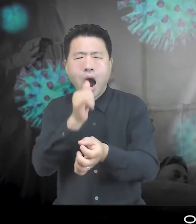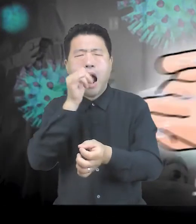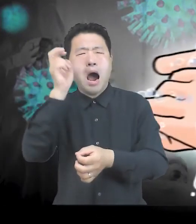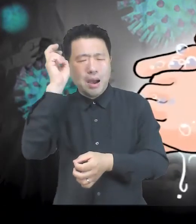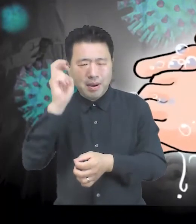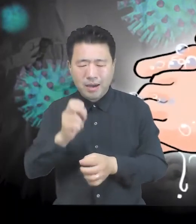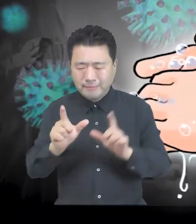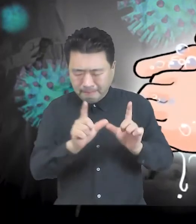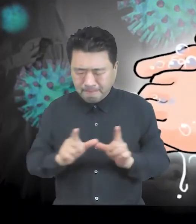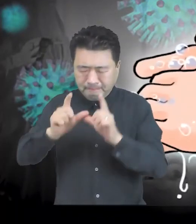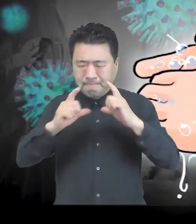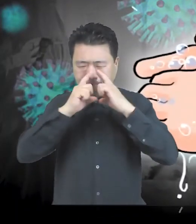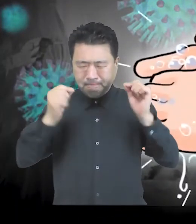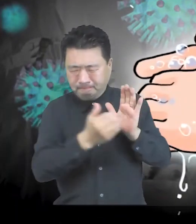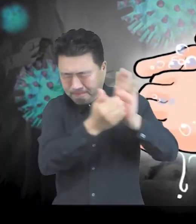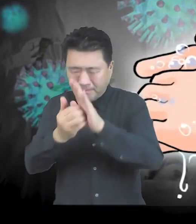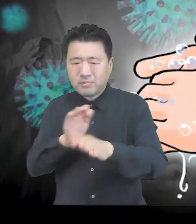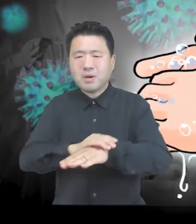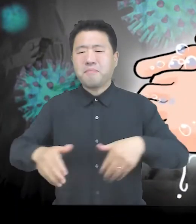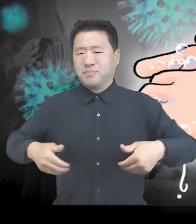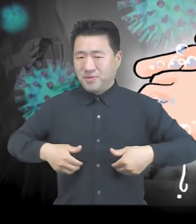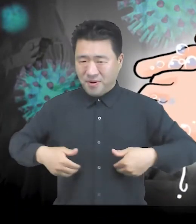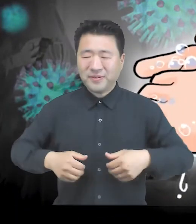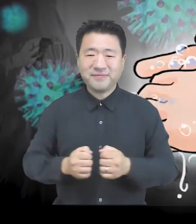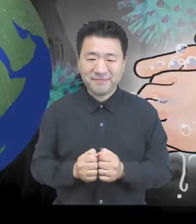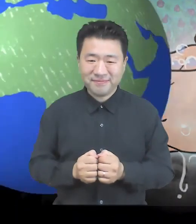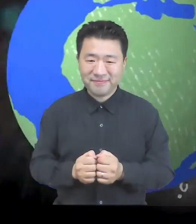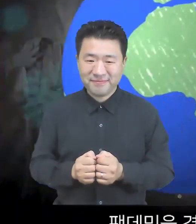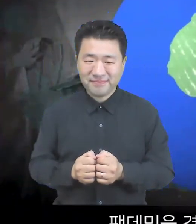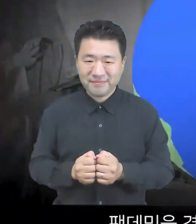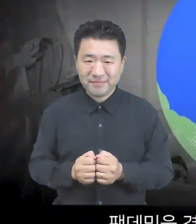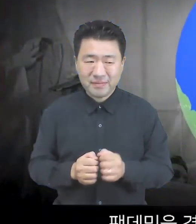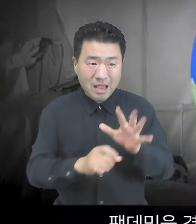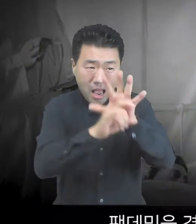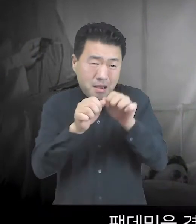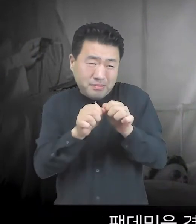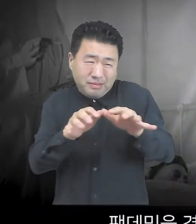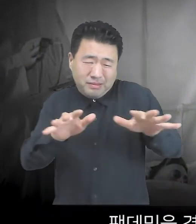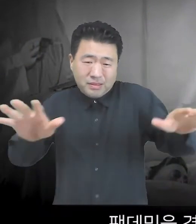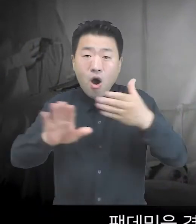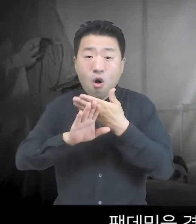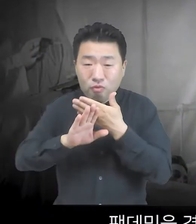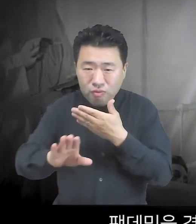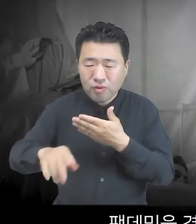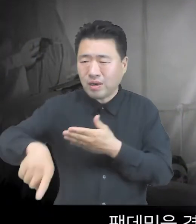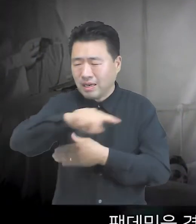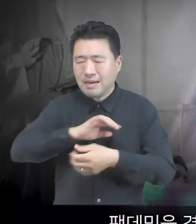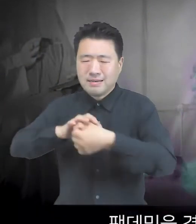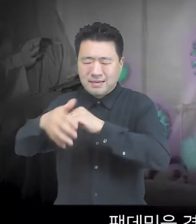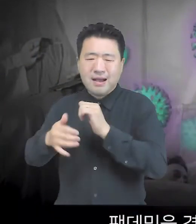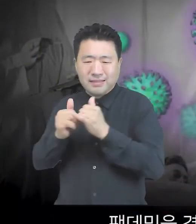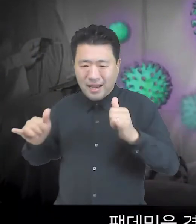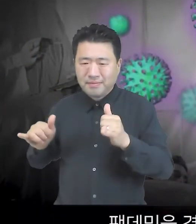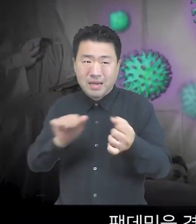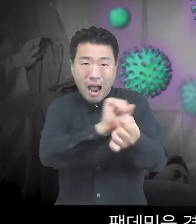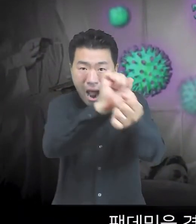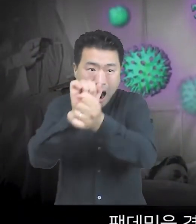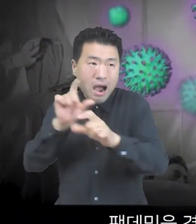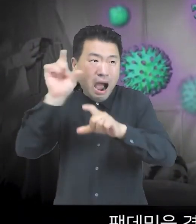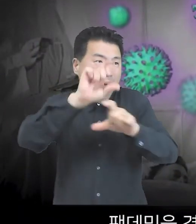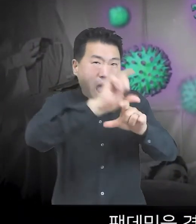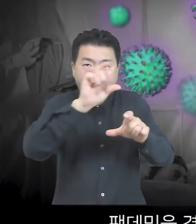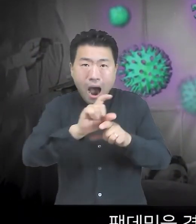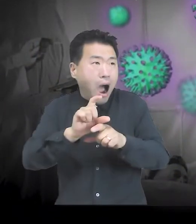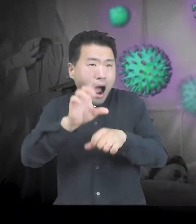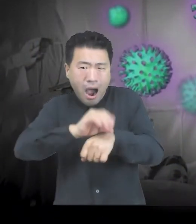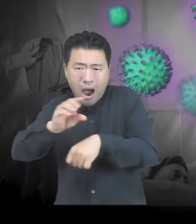주의하며 생활 속 방역을 잊지 말아야 합니다. 팬데믹을 겪은 후에도 인류는 더 많은 바이러스에